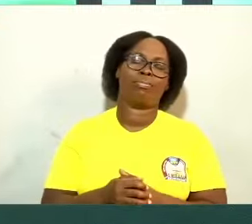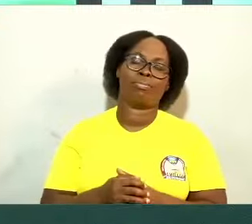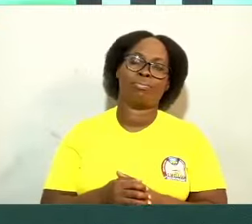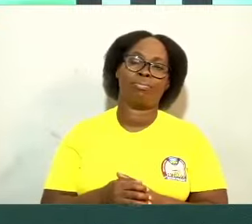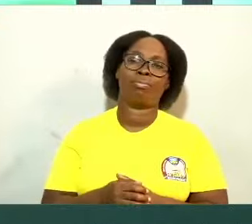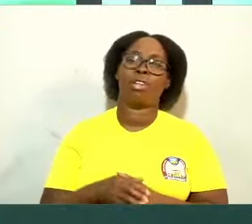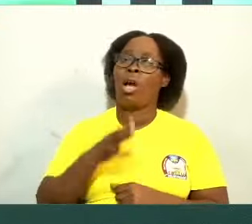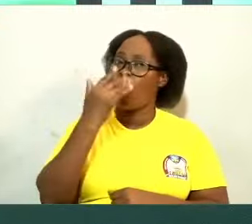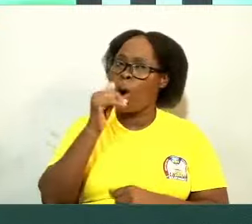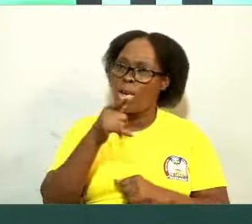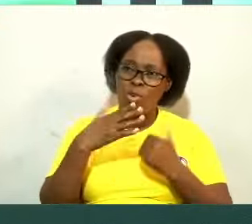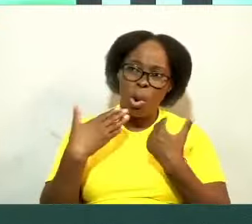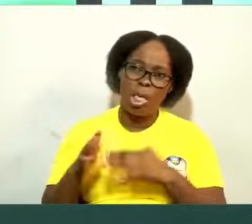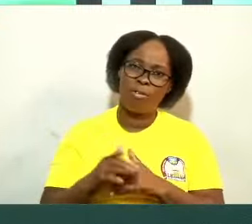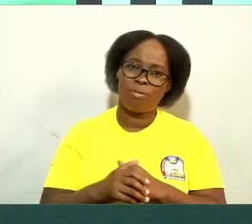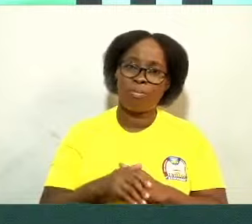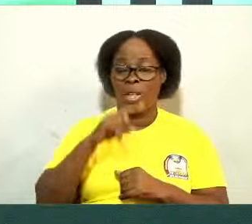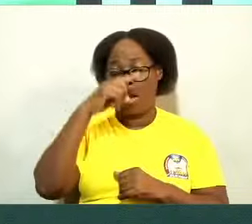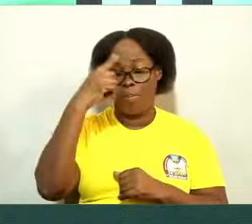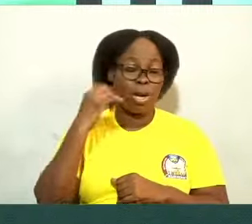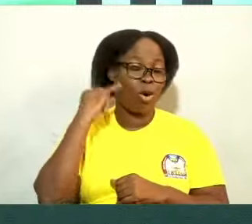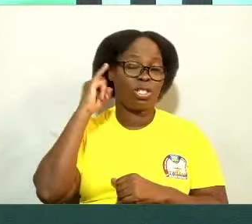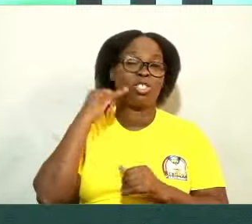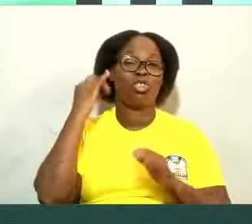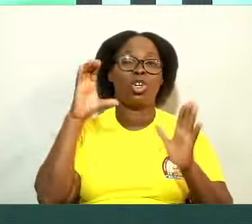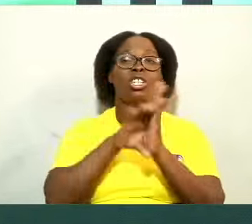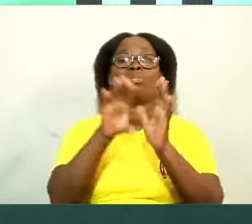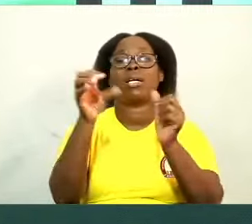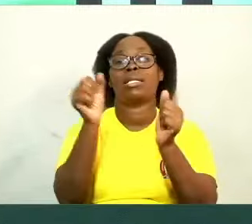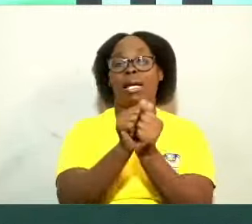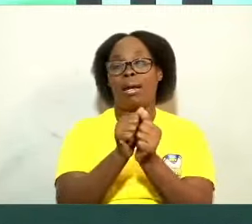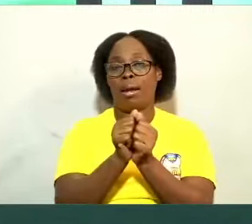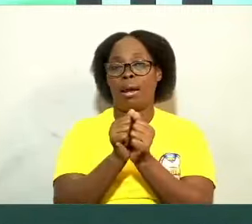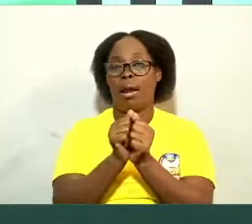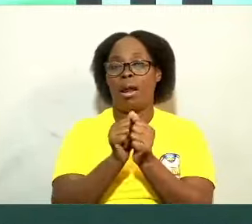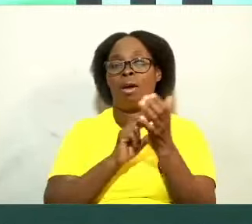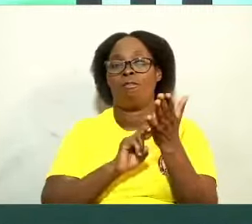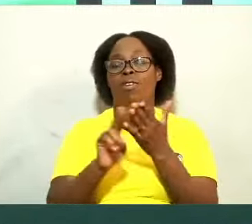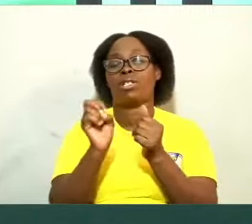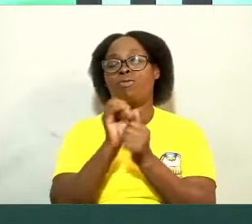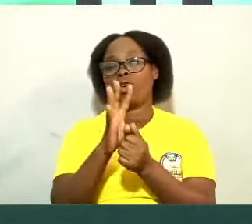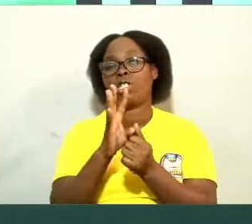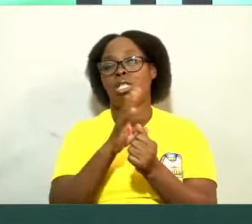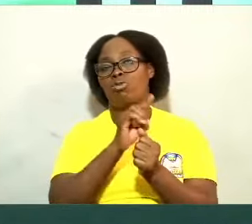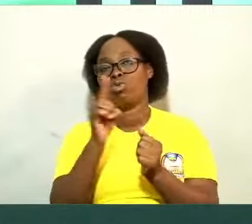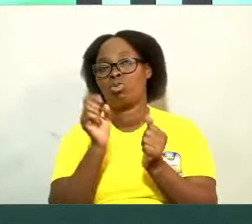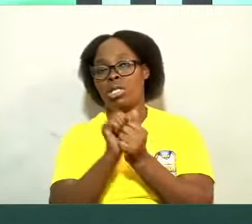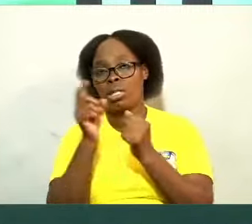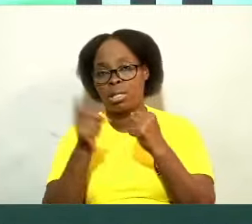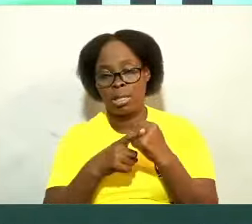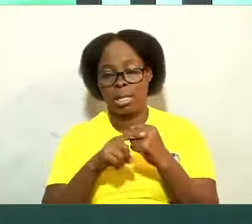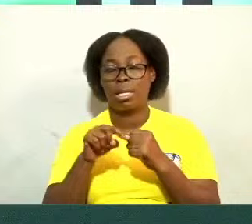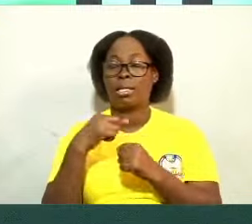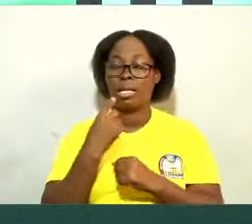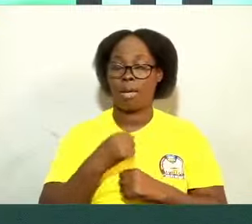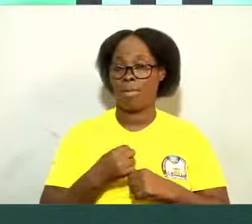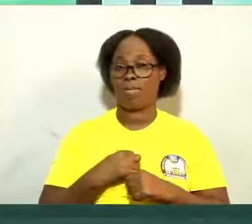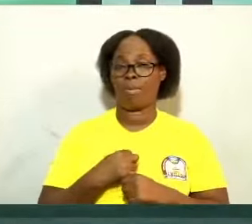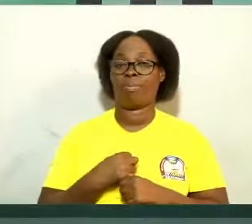Kwa nini utoke? Maana Yohana 10 fungu la 14 na 16 anasema